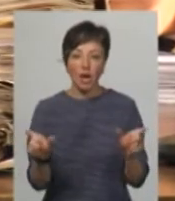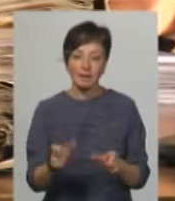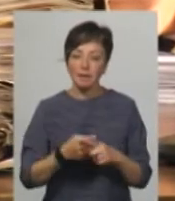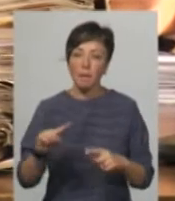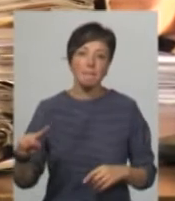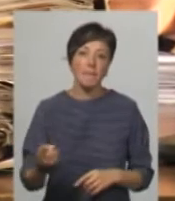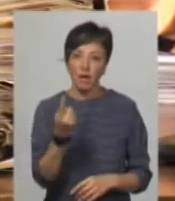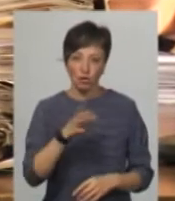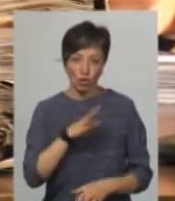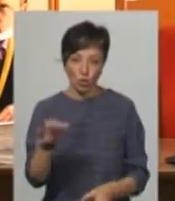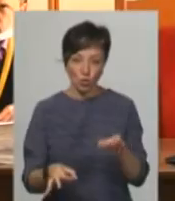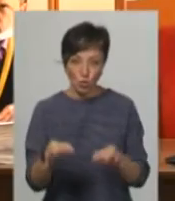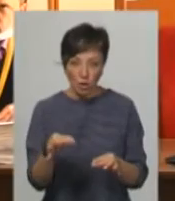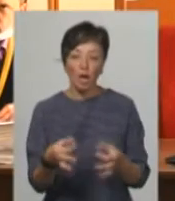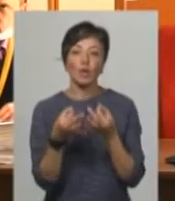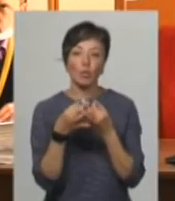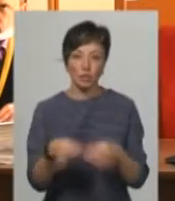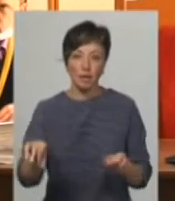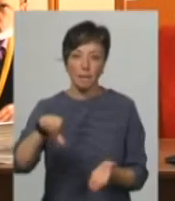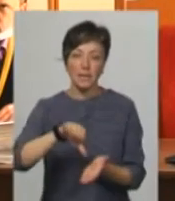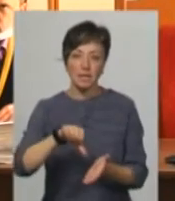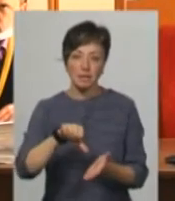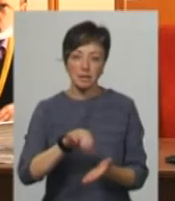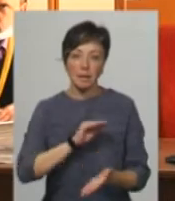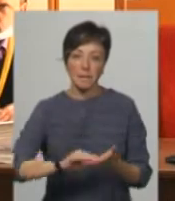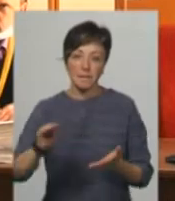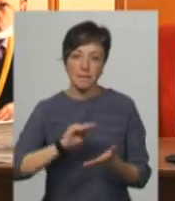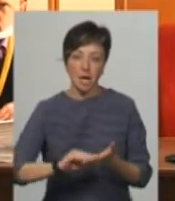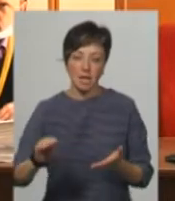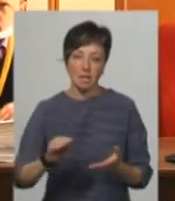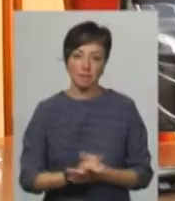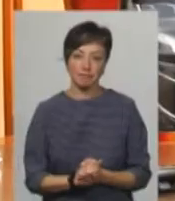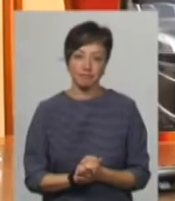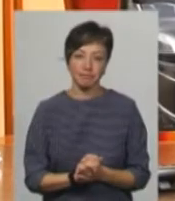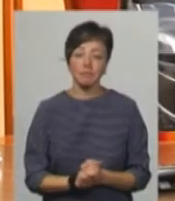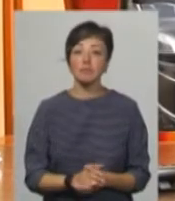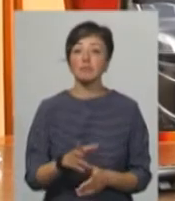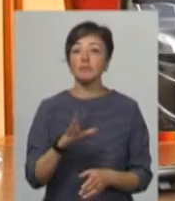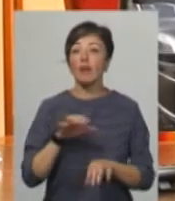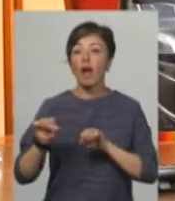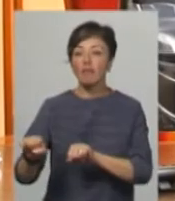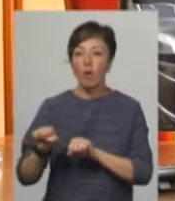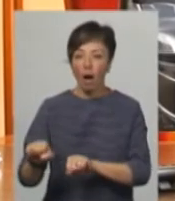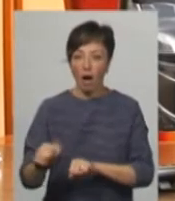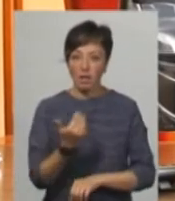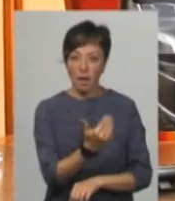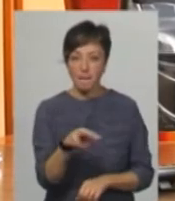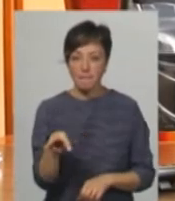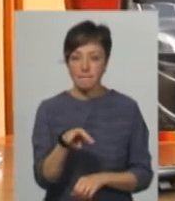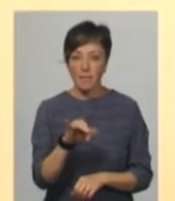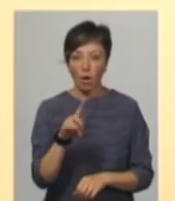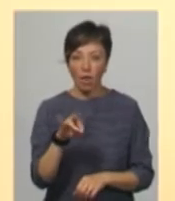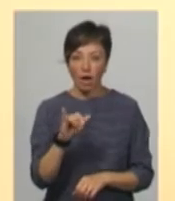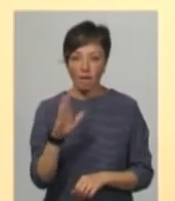було перше судове засідання, на яке допустили представників засобів масової інформації. На ньому адвокат Миколаєва Олександр